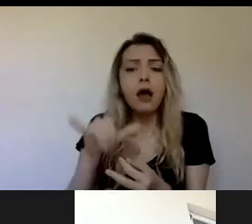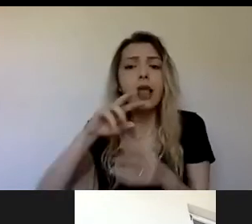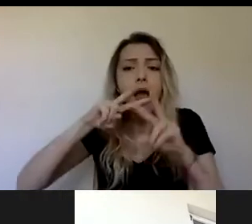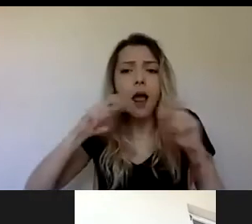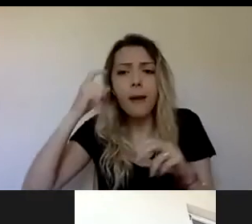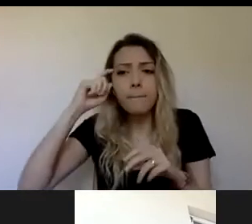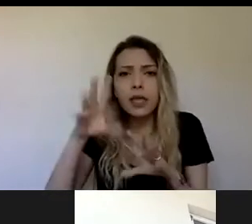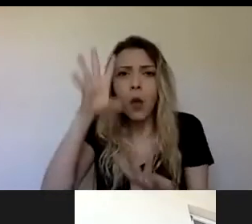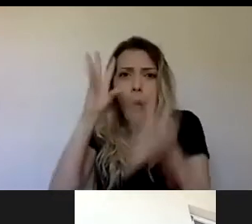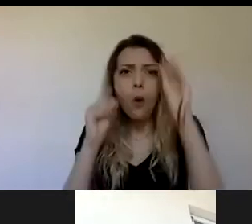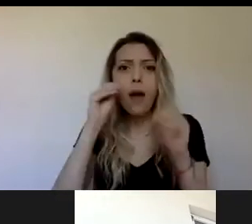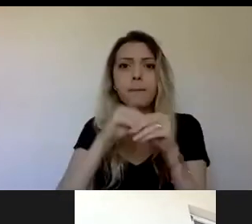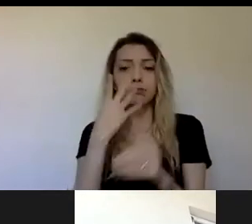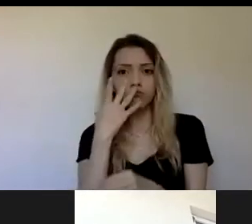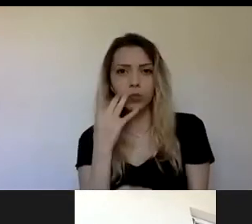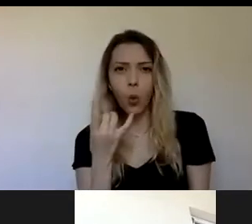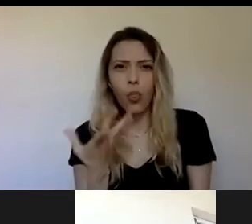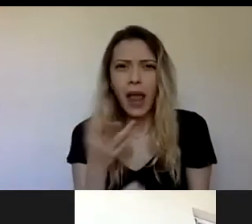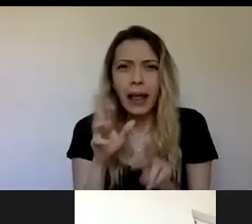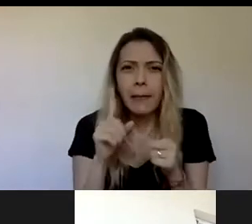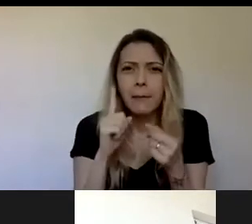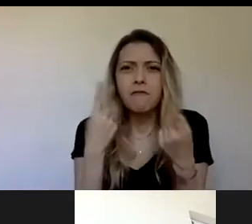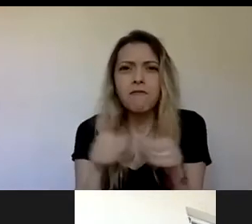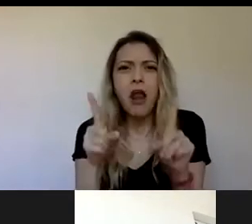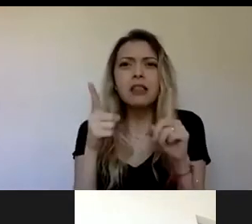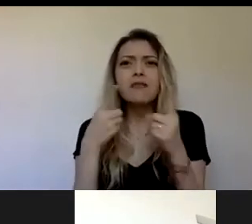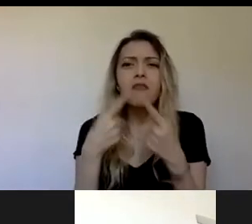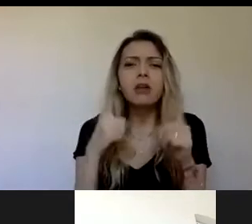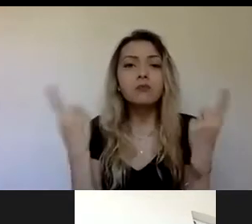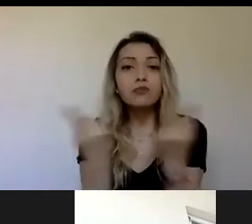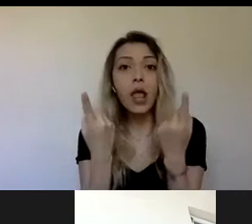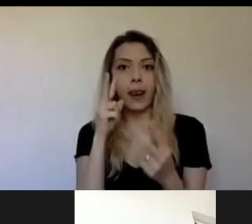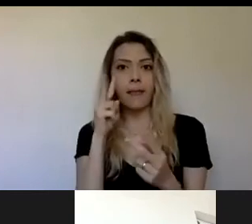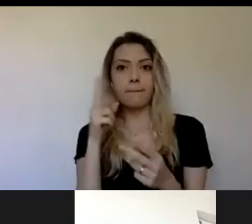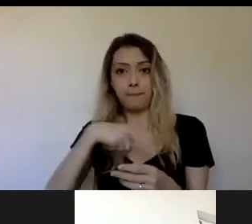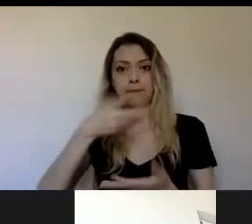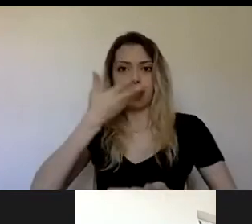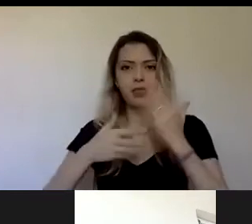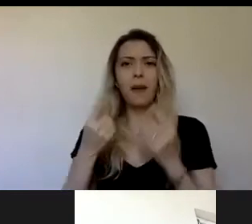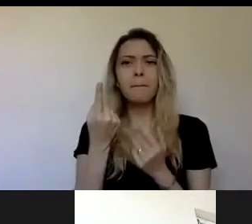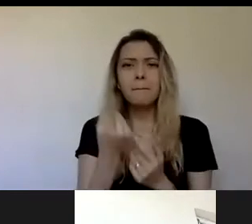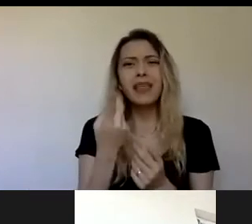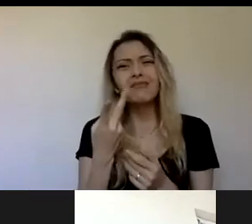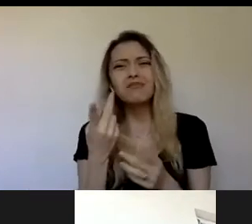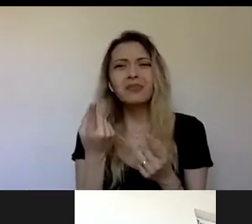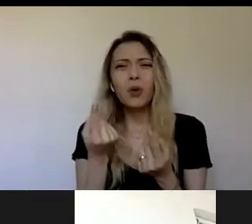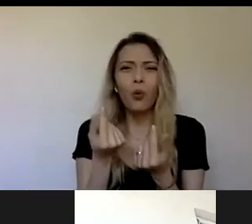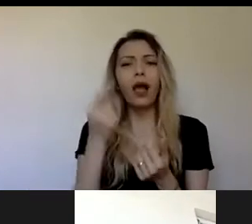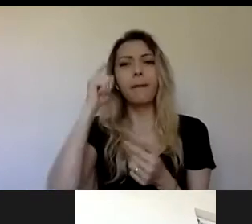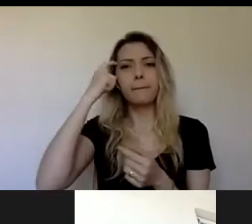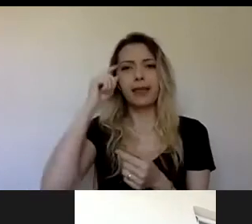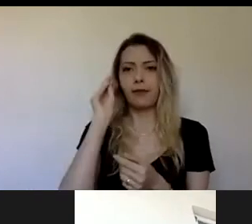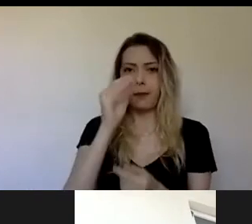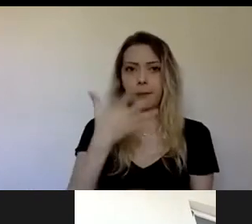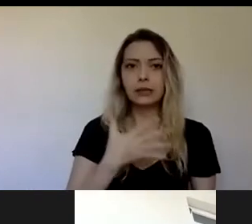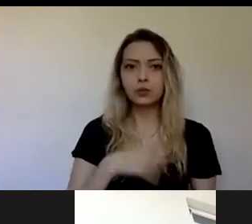belki göstergeler için. Tabii daha detaylı konuşacağız. Bir iki kısa hatırlatmamız olacak bu etkinlik başlamadan